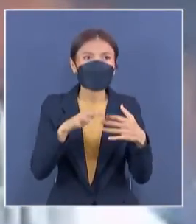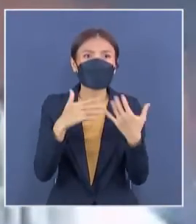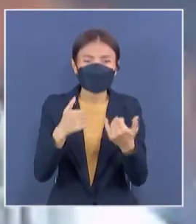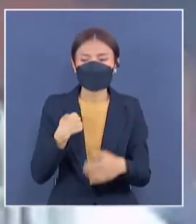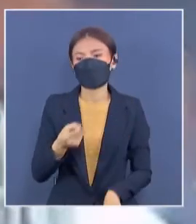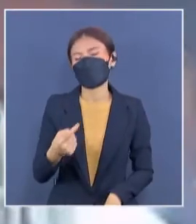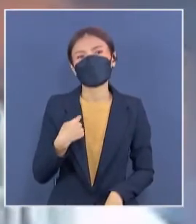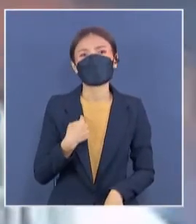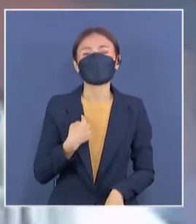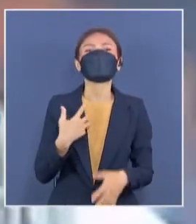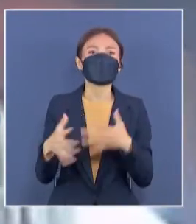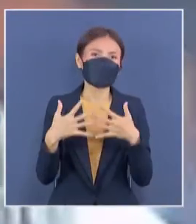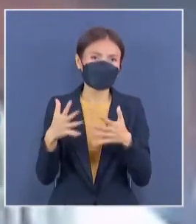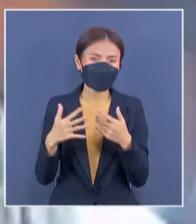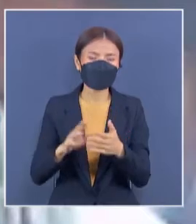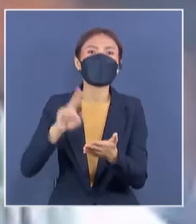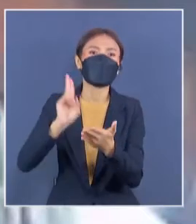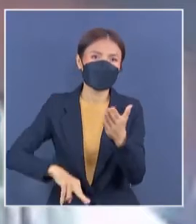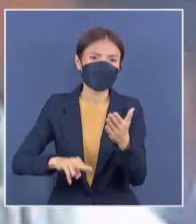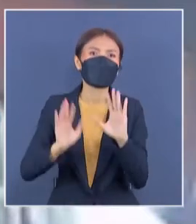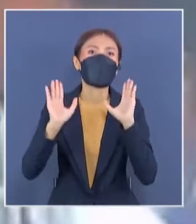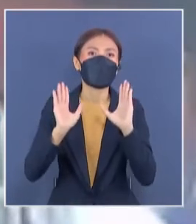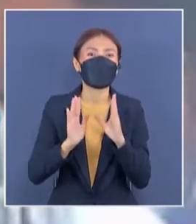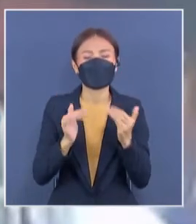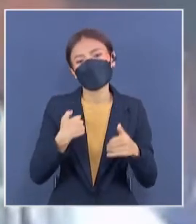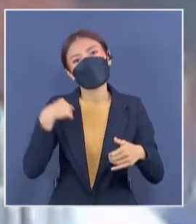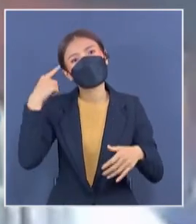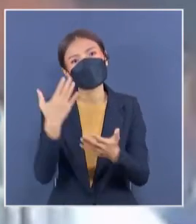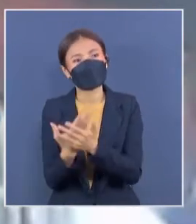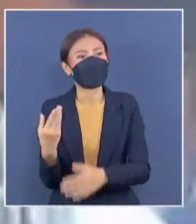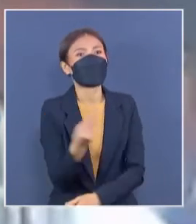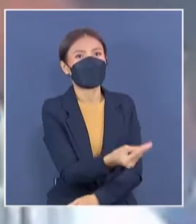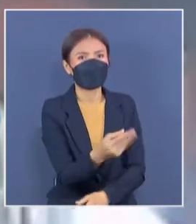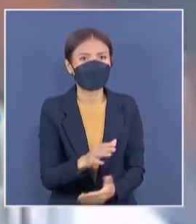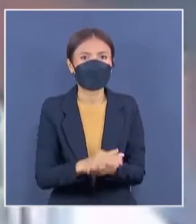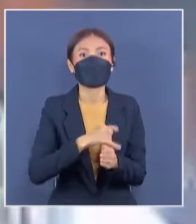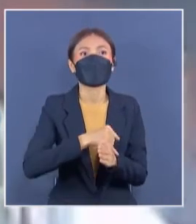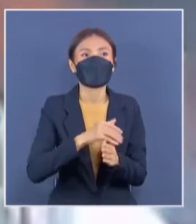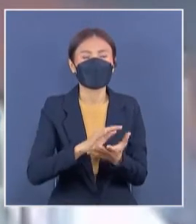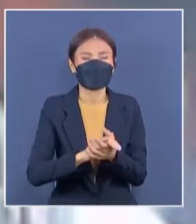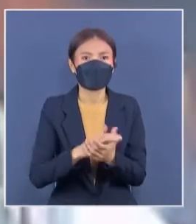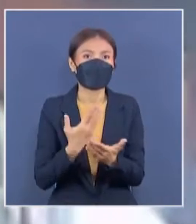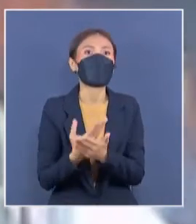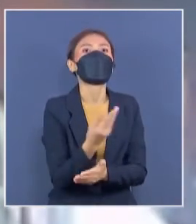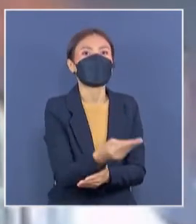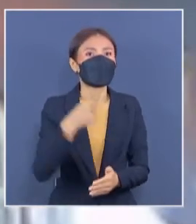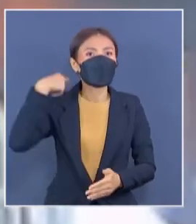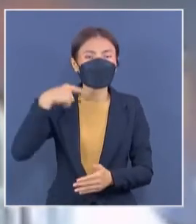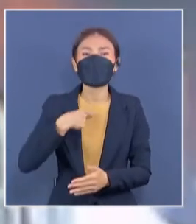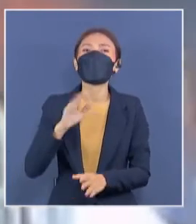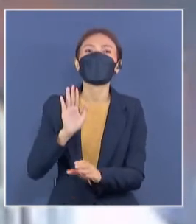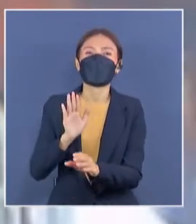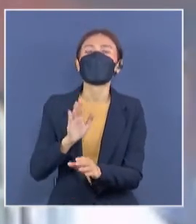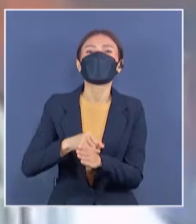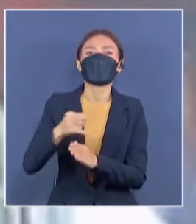นคู่กรณีก็ทำความเข้าใจซึ่งกันและกันยอมรับการเยียวยาเรื่องการเยียวยาก็เป็นประเด็นหนึ่งมีการพยายามจะตกล